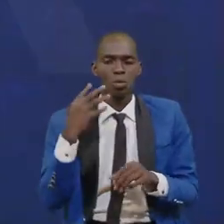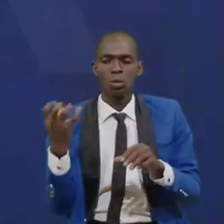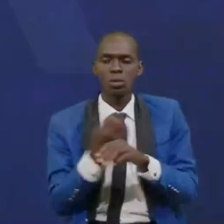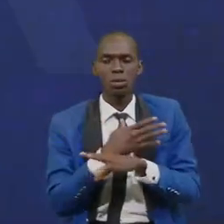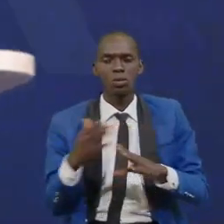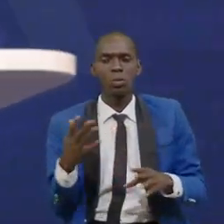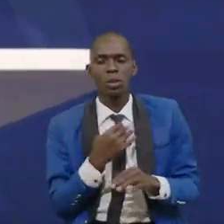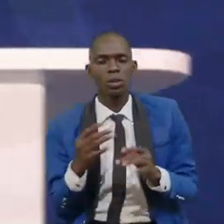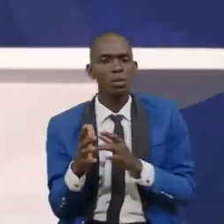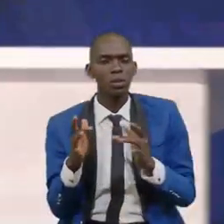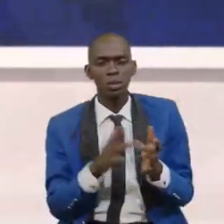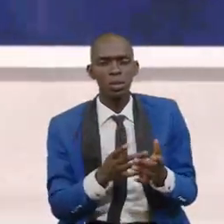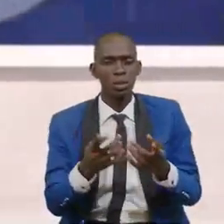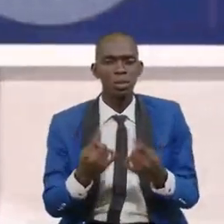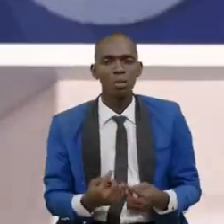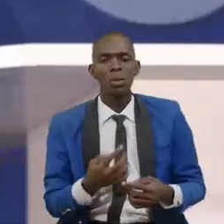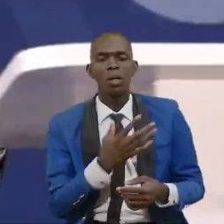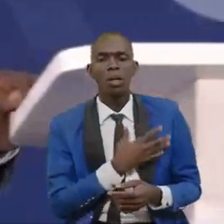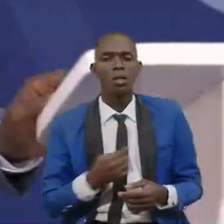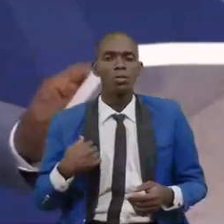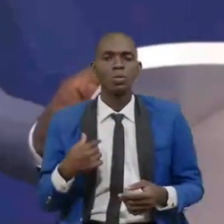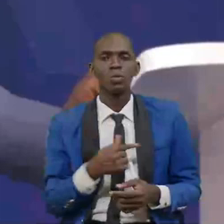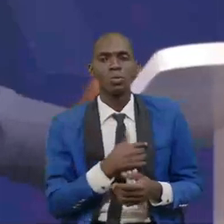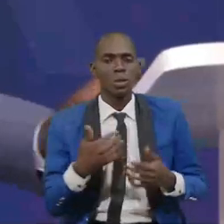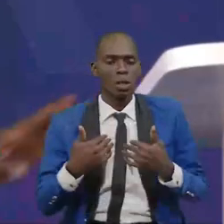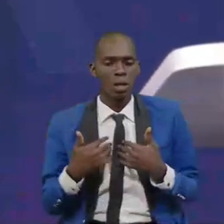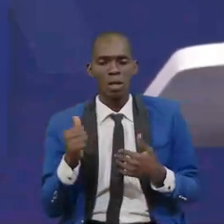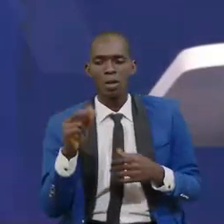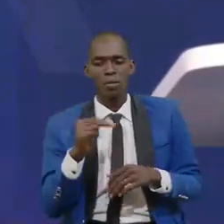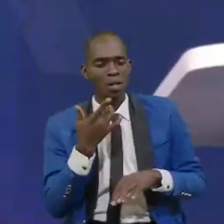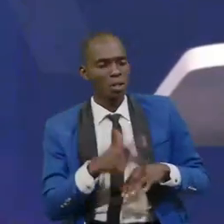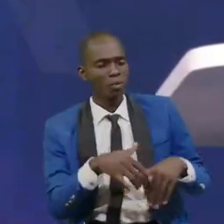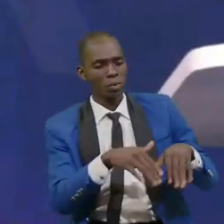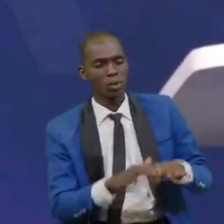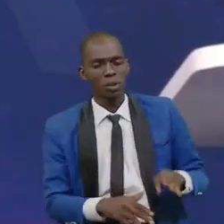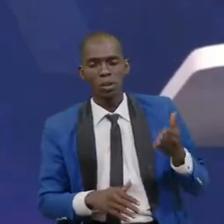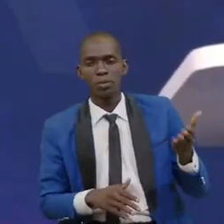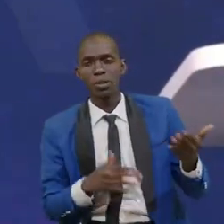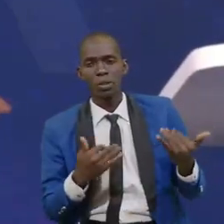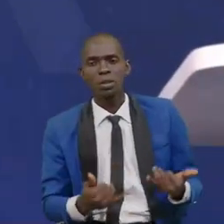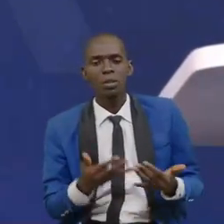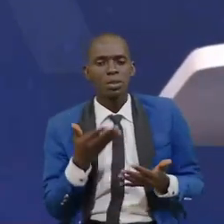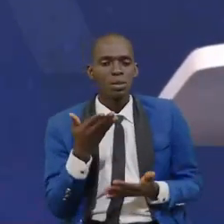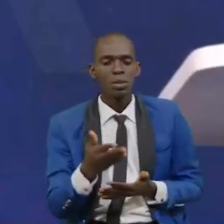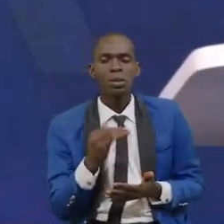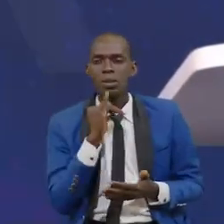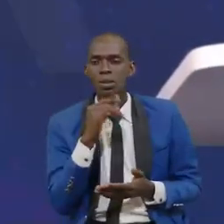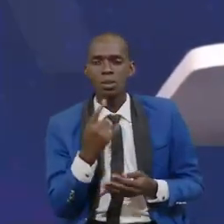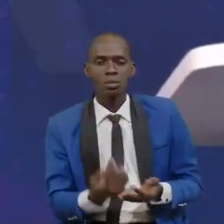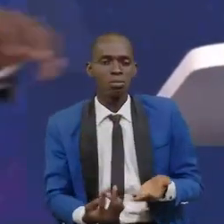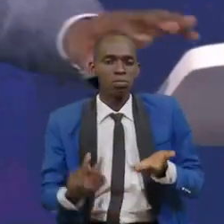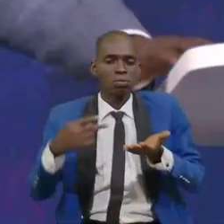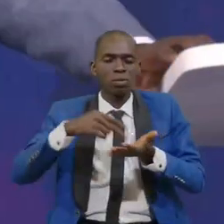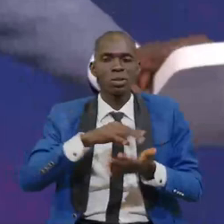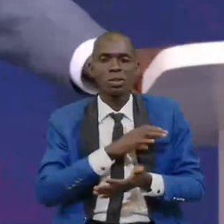roulée. Et Jésus est venu. Et nous avons une tombe vide là-bas. Voici le Christ ressuscité.